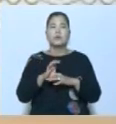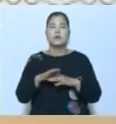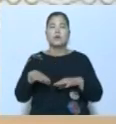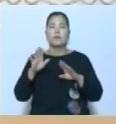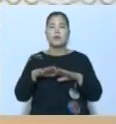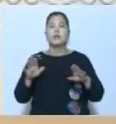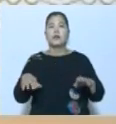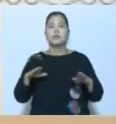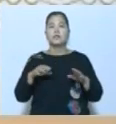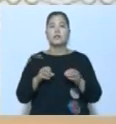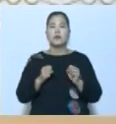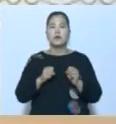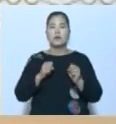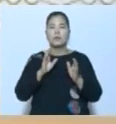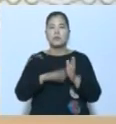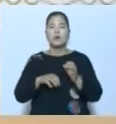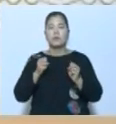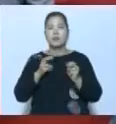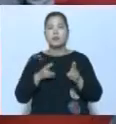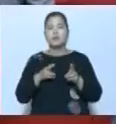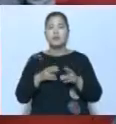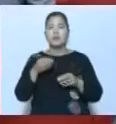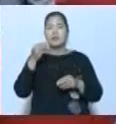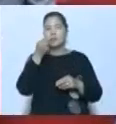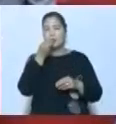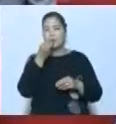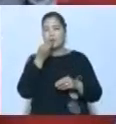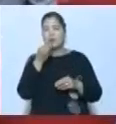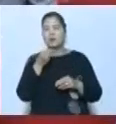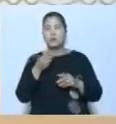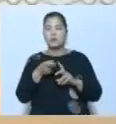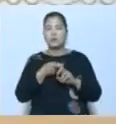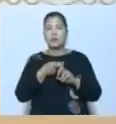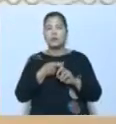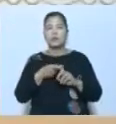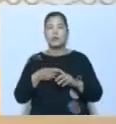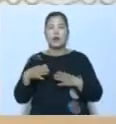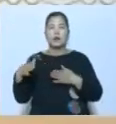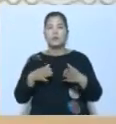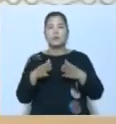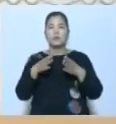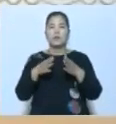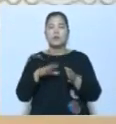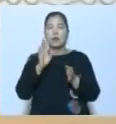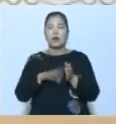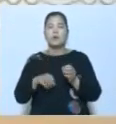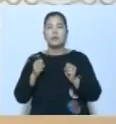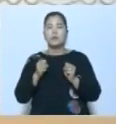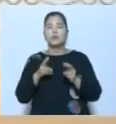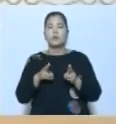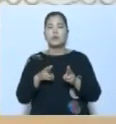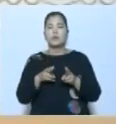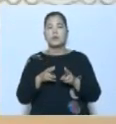қауіпсіздігі бірінші орында. Тамақтан уланып қалмауы, жол жүретін болса қауіпсіздік шараларының